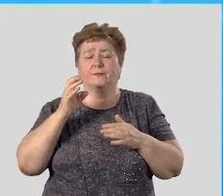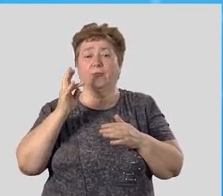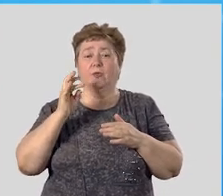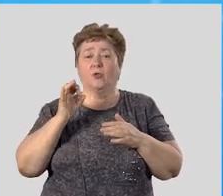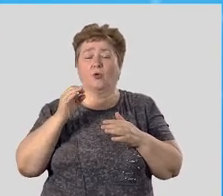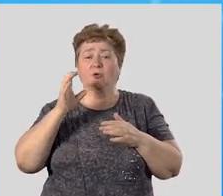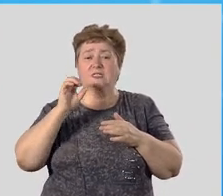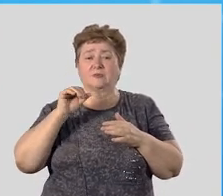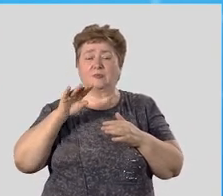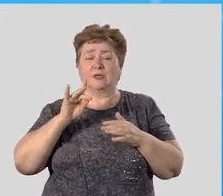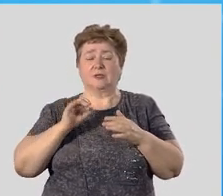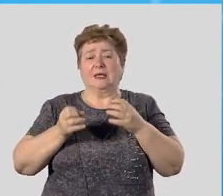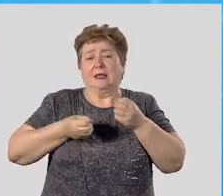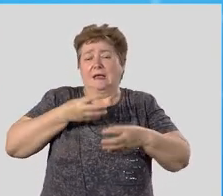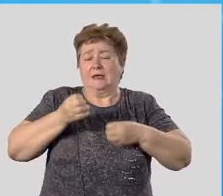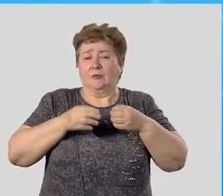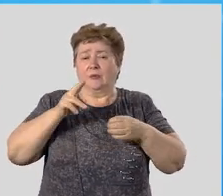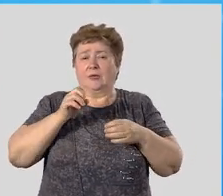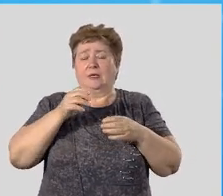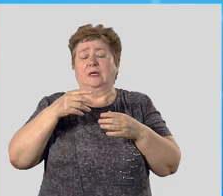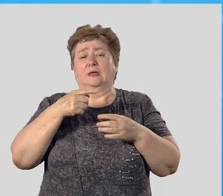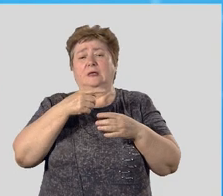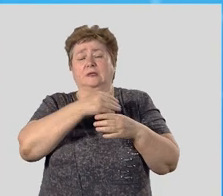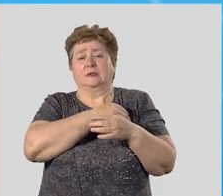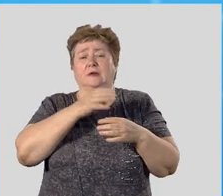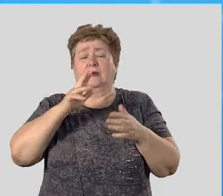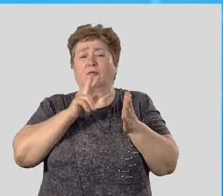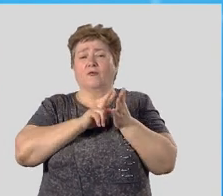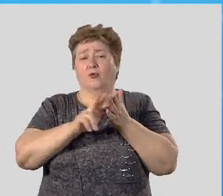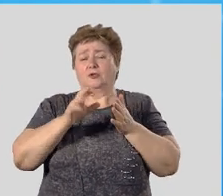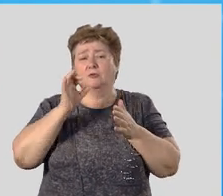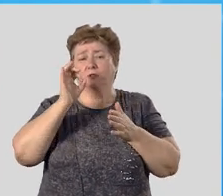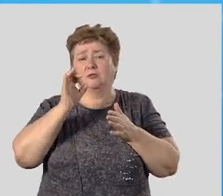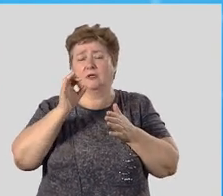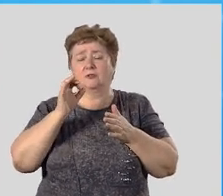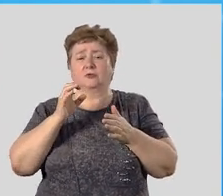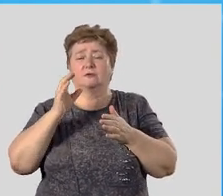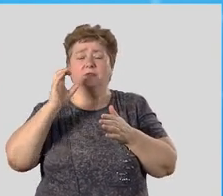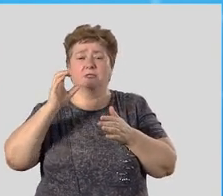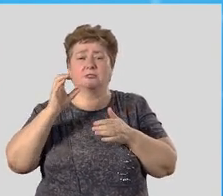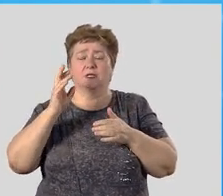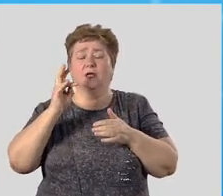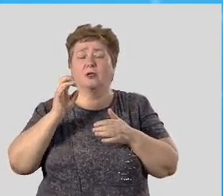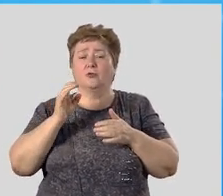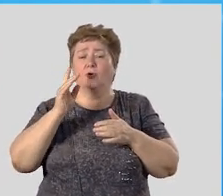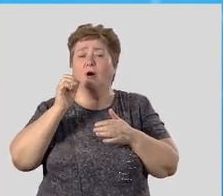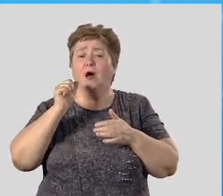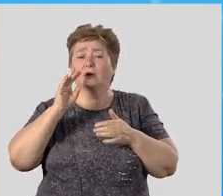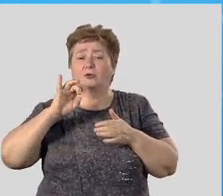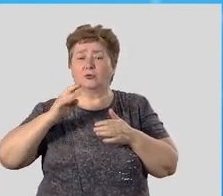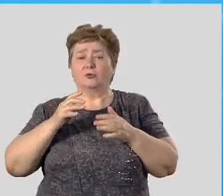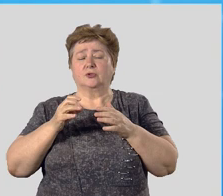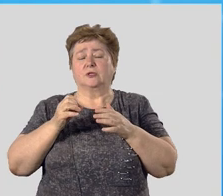Но спирт кипит при температуре плюс 80 градусов Цельсия. Ну а ртуть